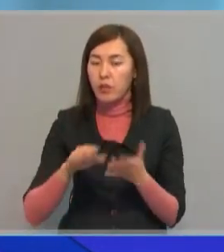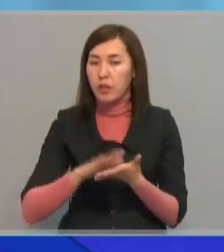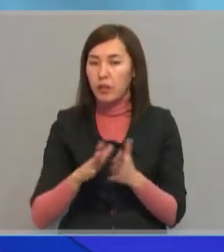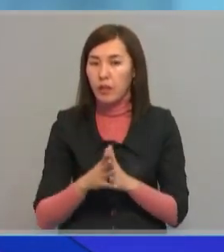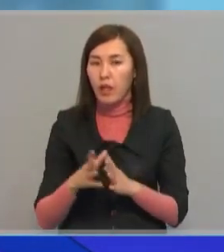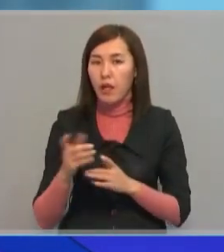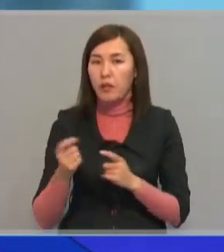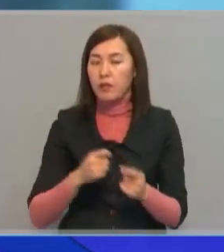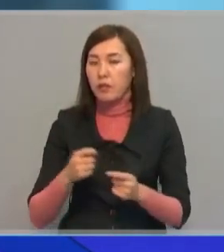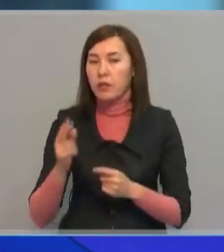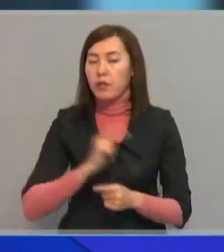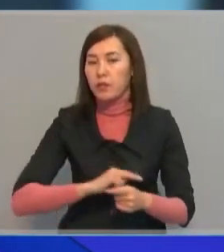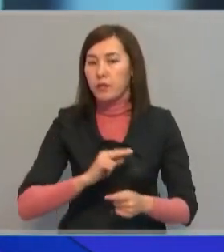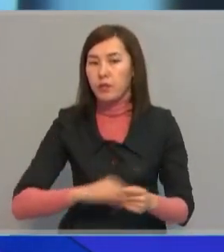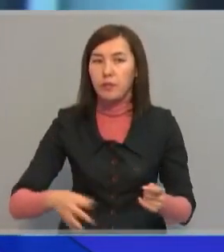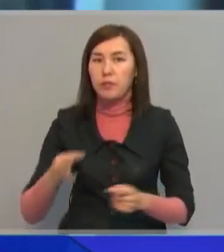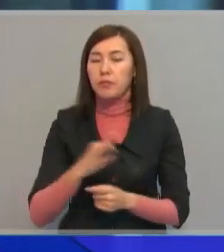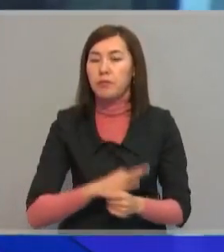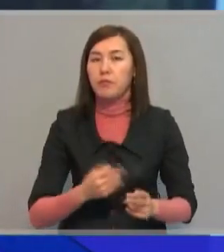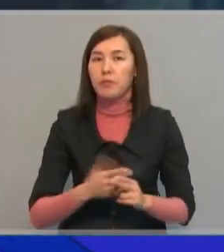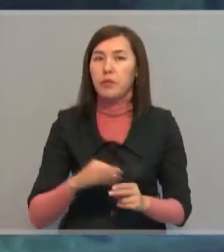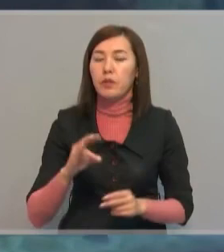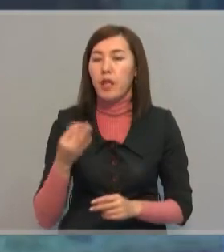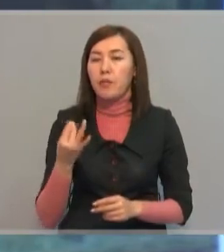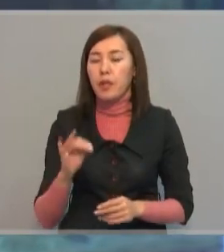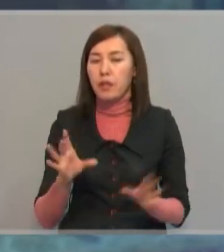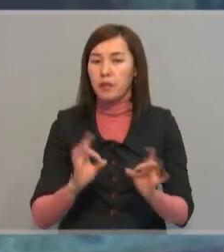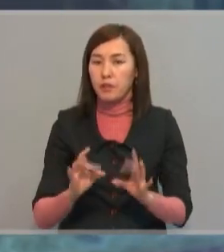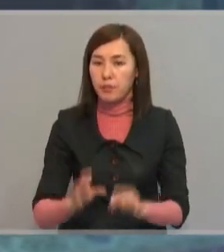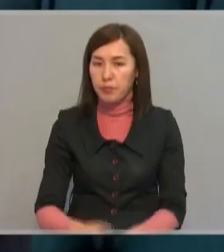политики аппарата администрации области. Маржан Журабай, Ербол Махашев, новости.